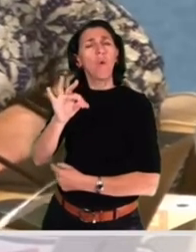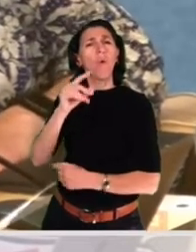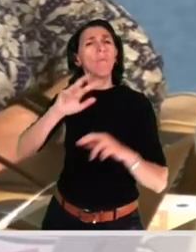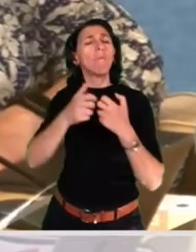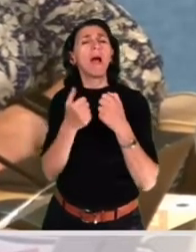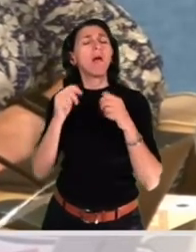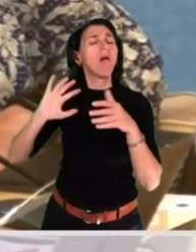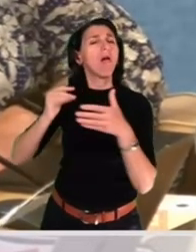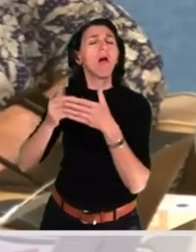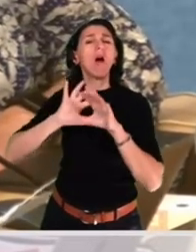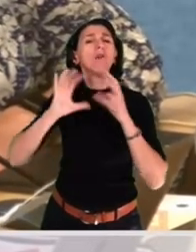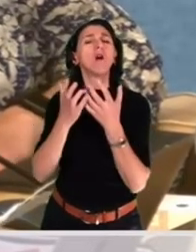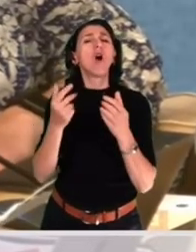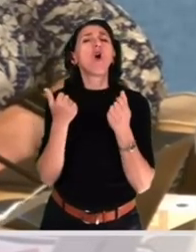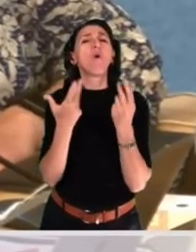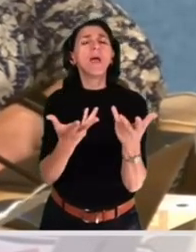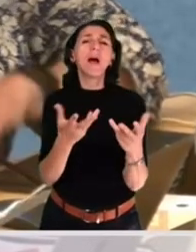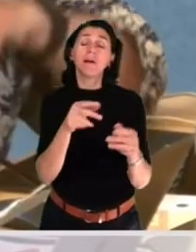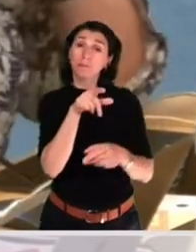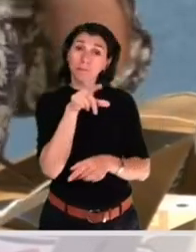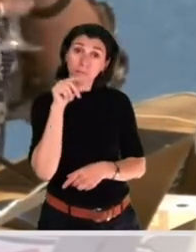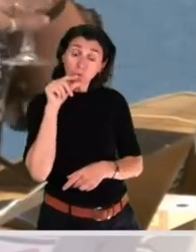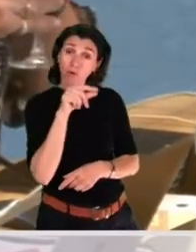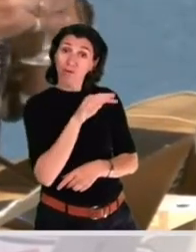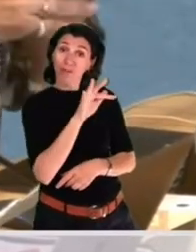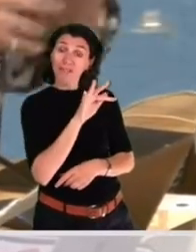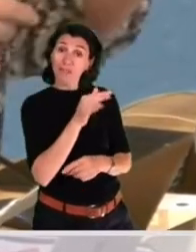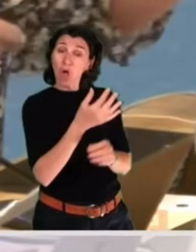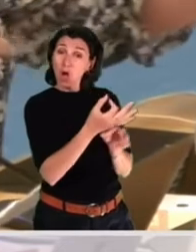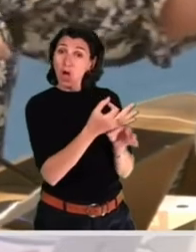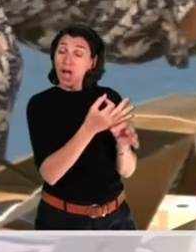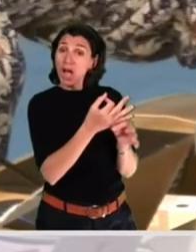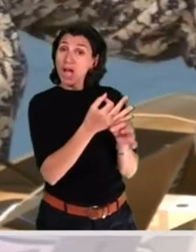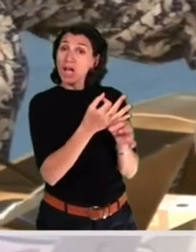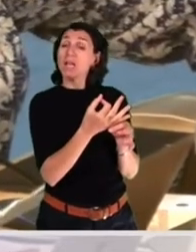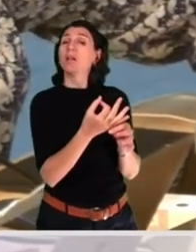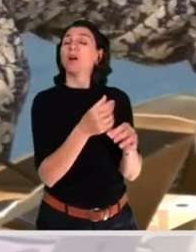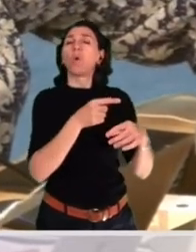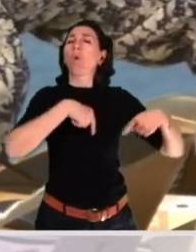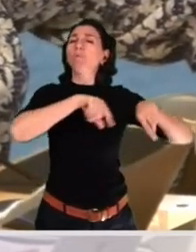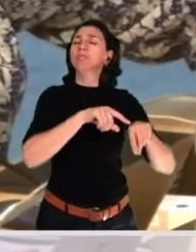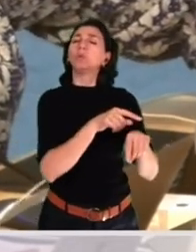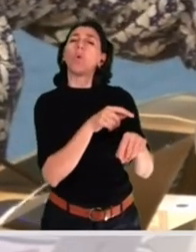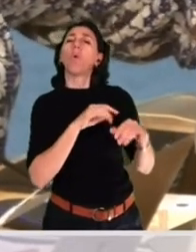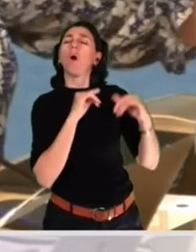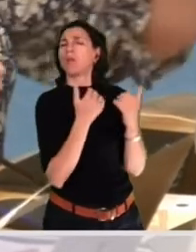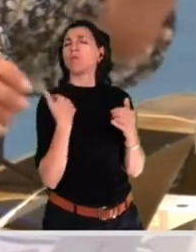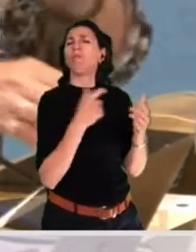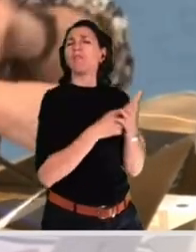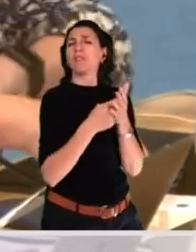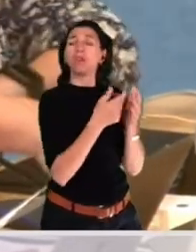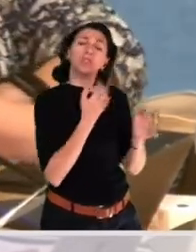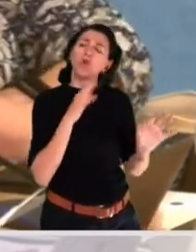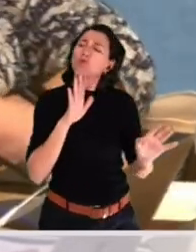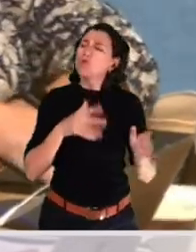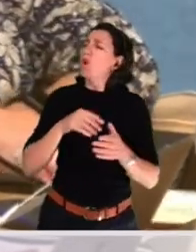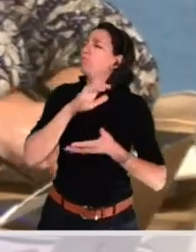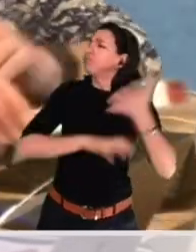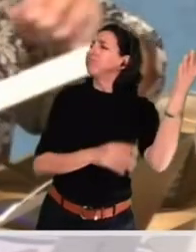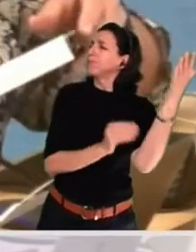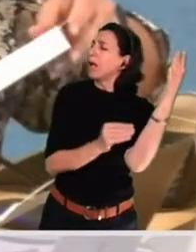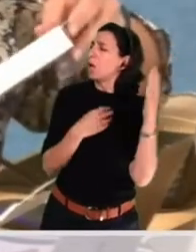compris. M. Fristo m'a indiqué à la précédente réunion de la commission des finances que je l'aurais dans le compte-rendu. J'ai